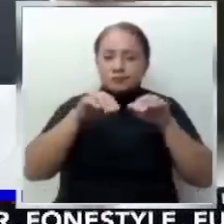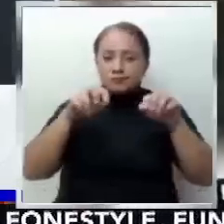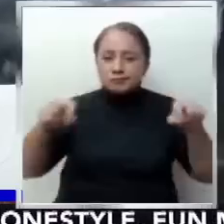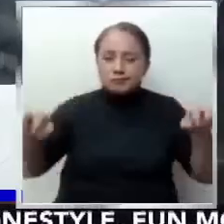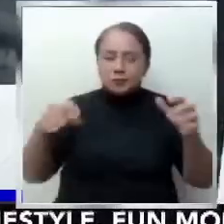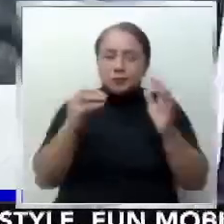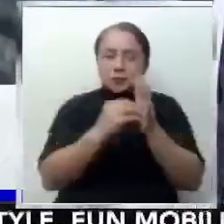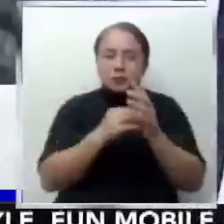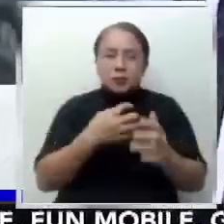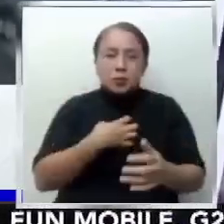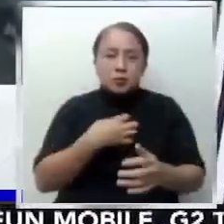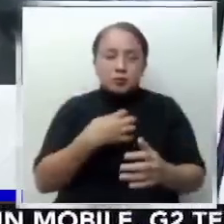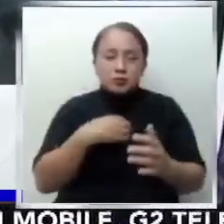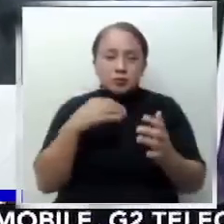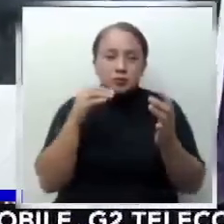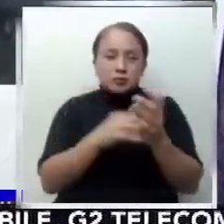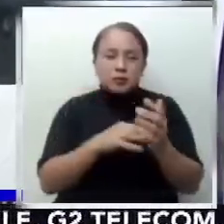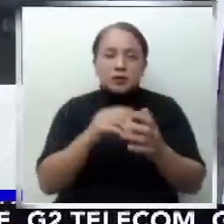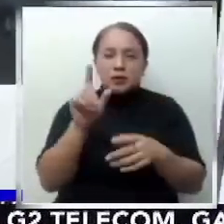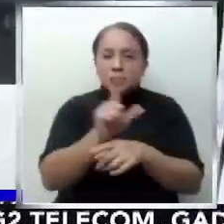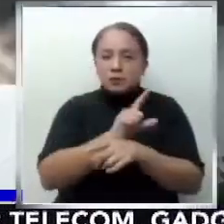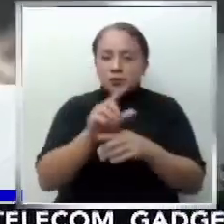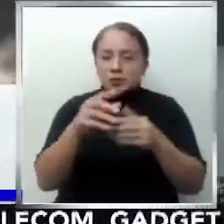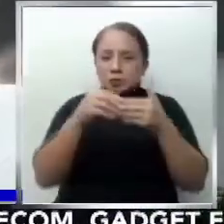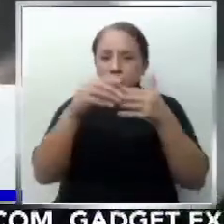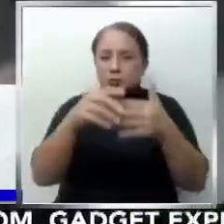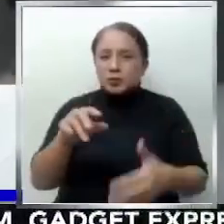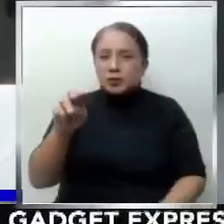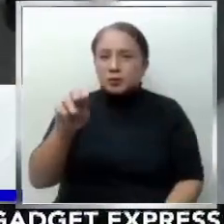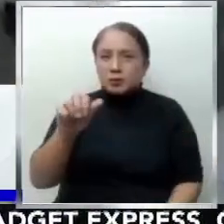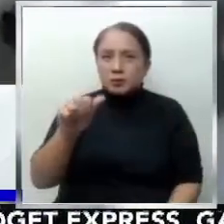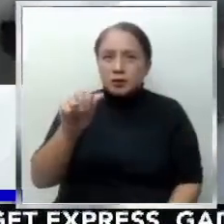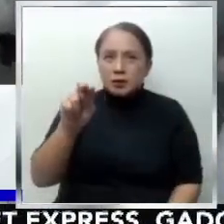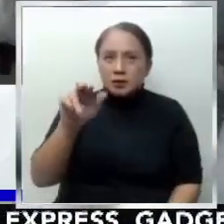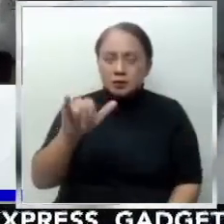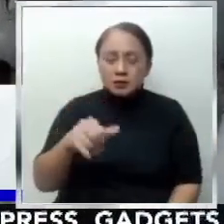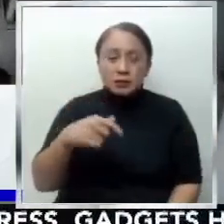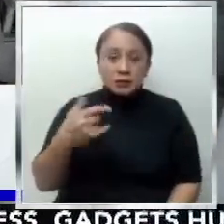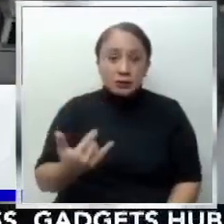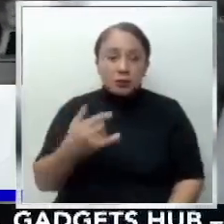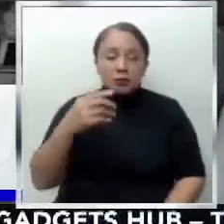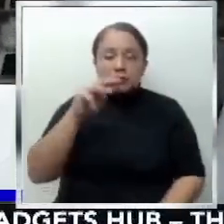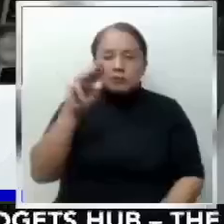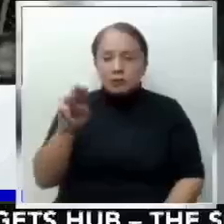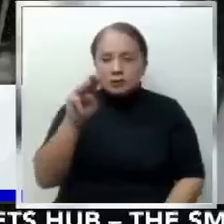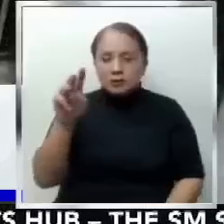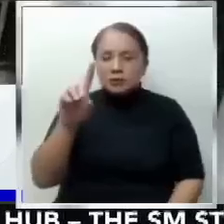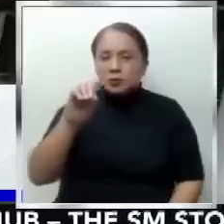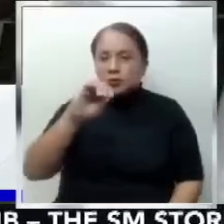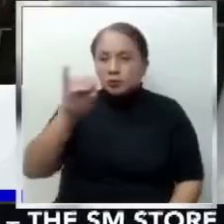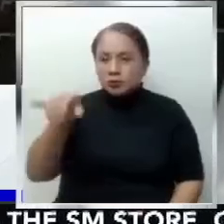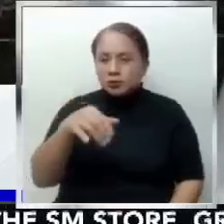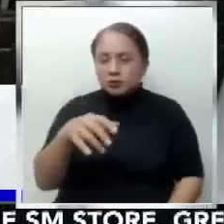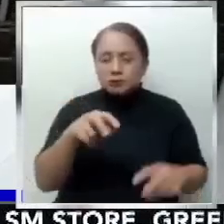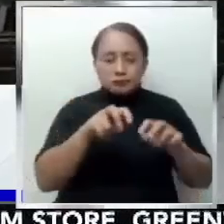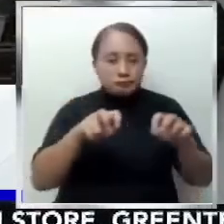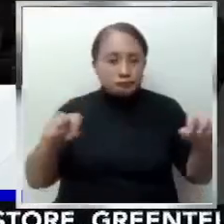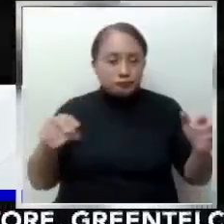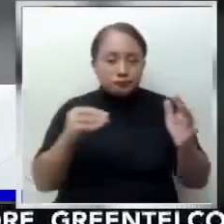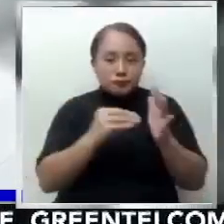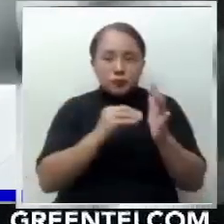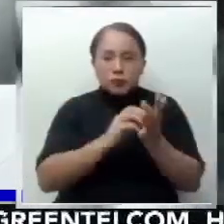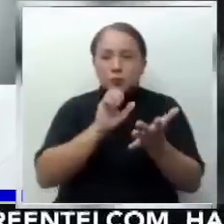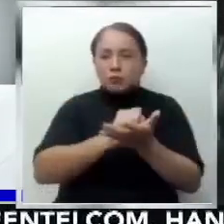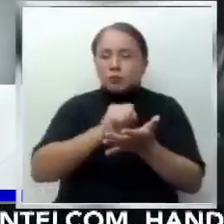pagpatay sa labor leader na si Manny Asuncion. Nitong Lunes, ibinasura ng DOJ panel of prosecutors ang reklamong